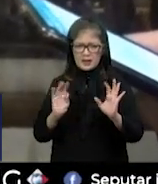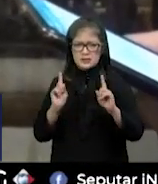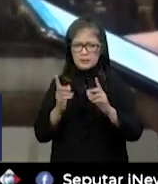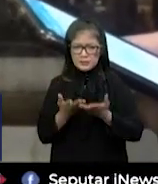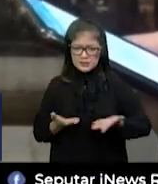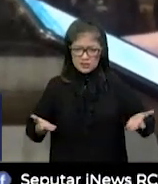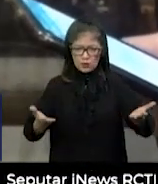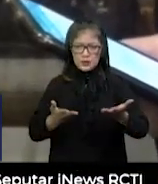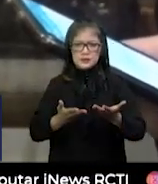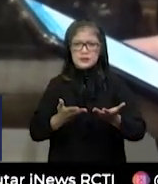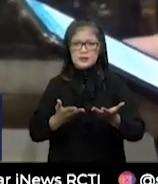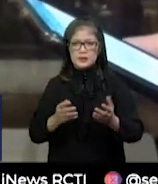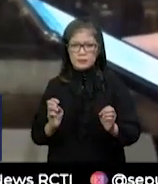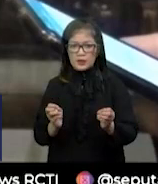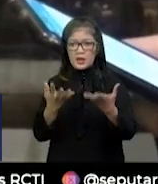kejadian